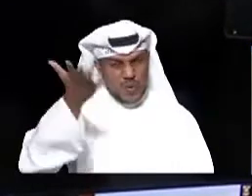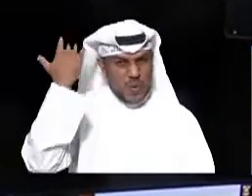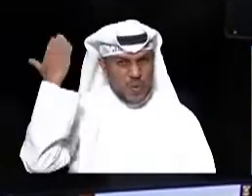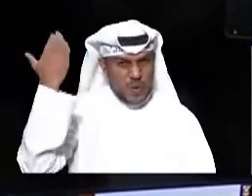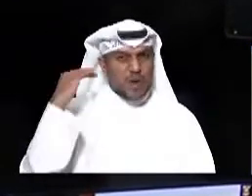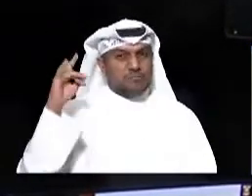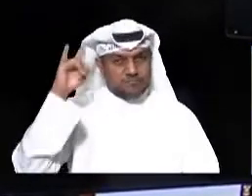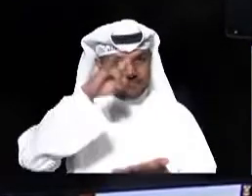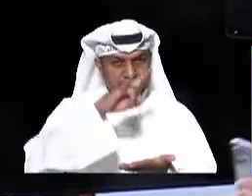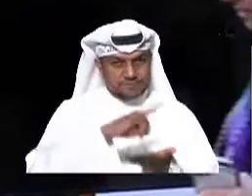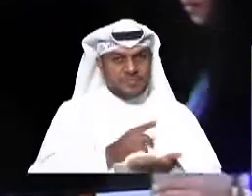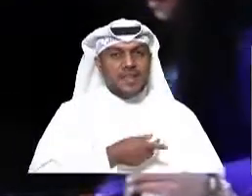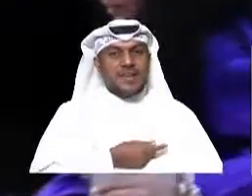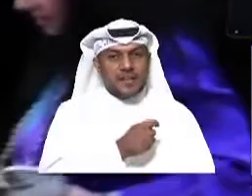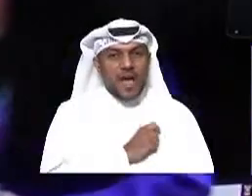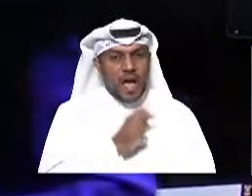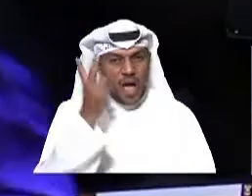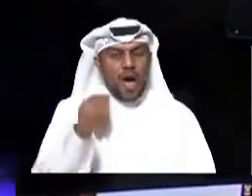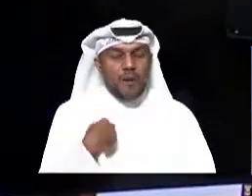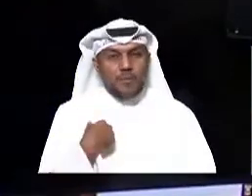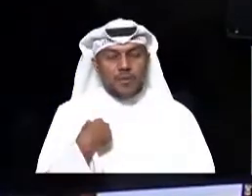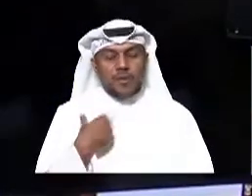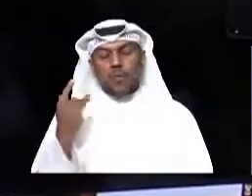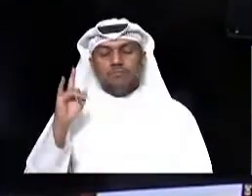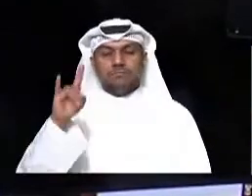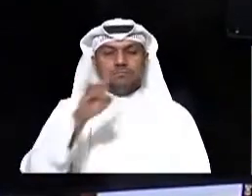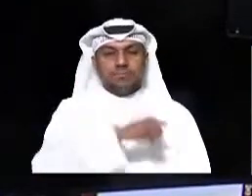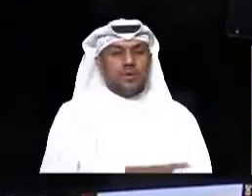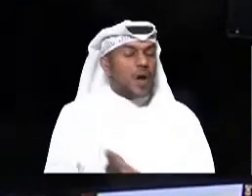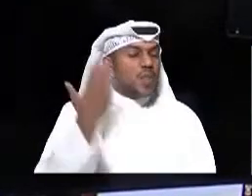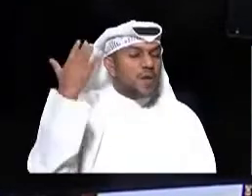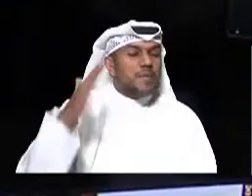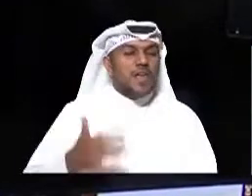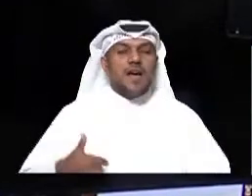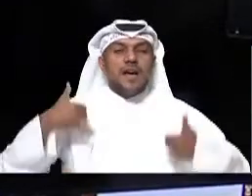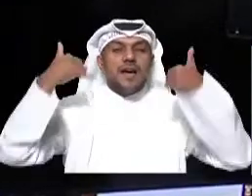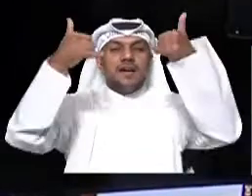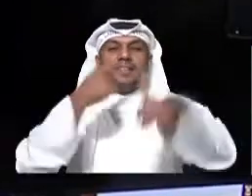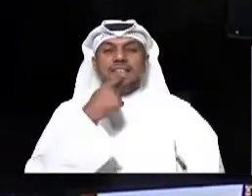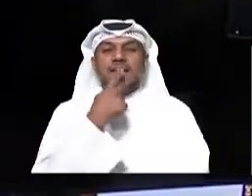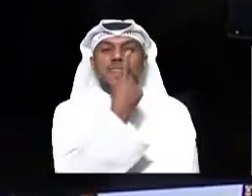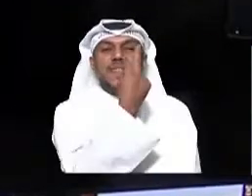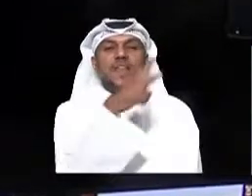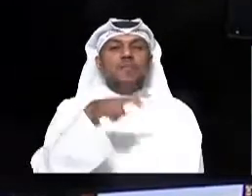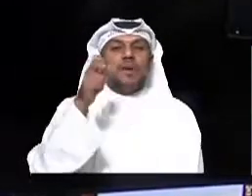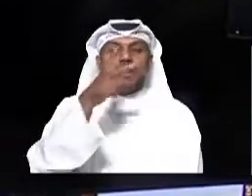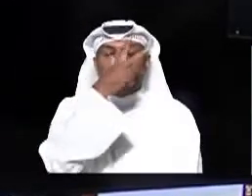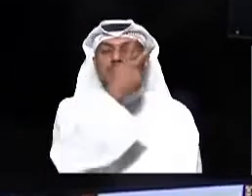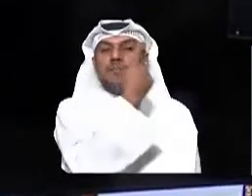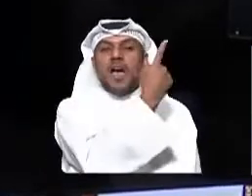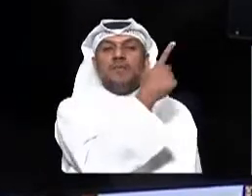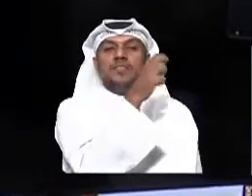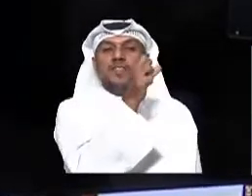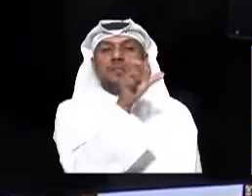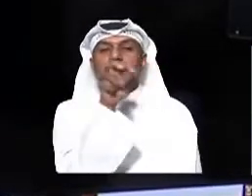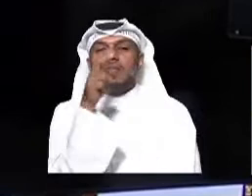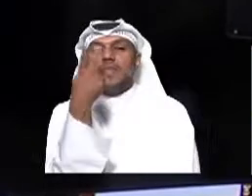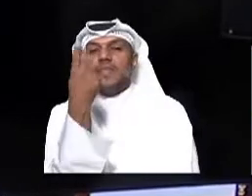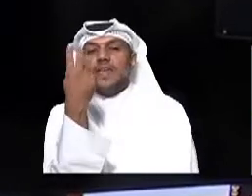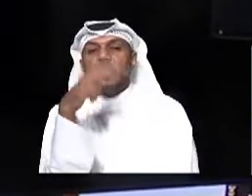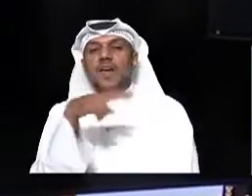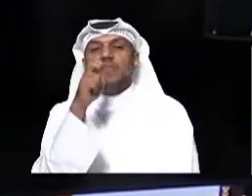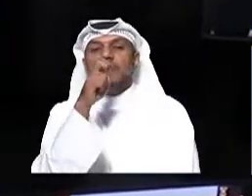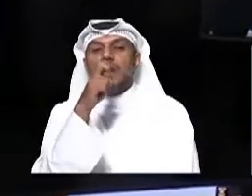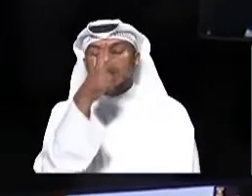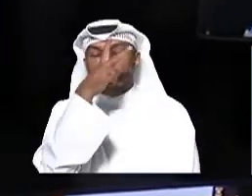بدأ في وقت منتخب الكويت يوم تأهل لكأس العالم في سنة 82، وإن شاء الله يعاد في مدريد.